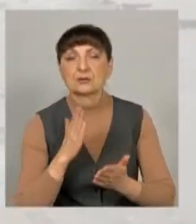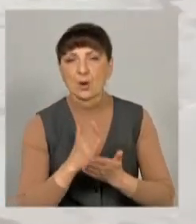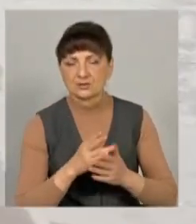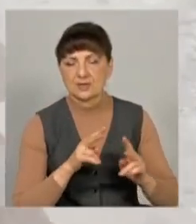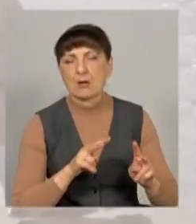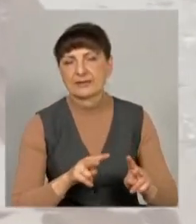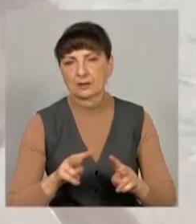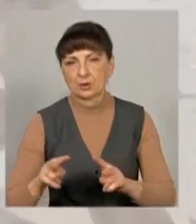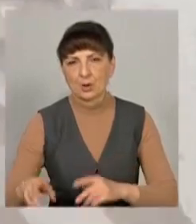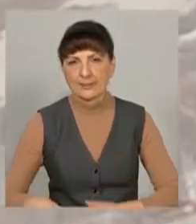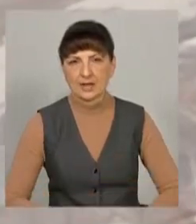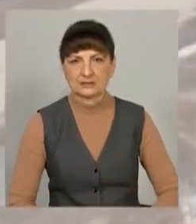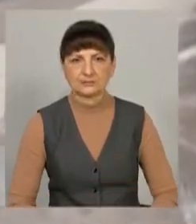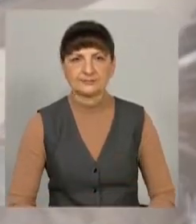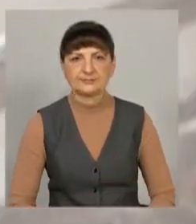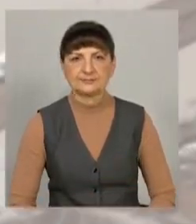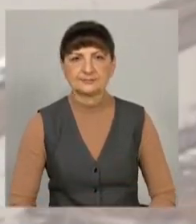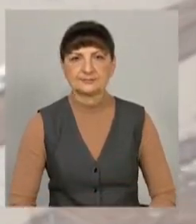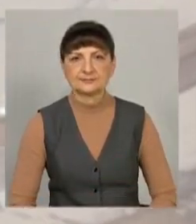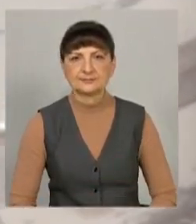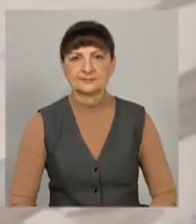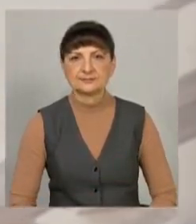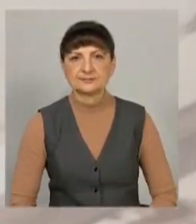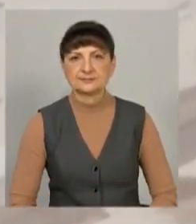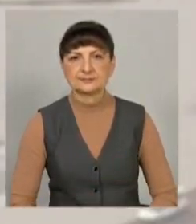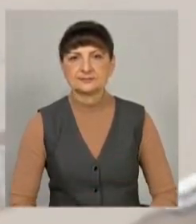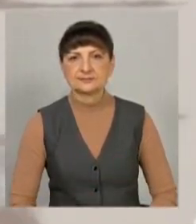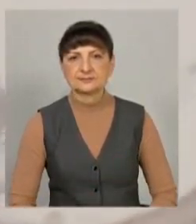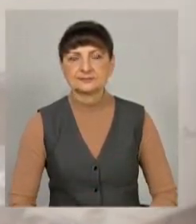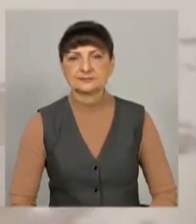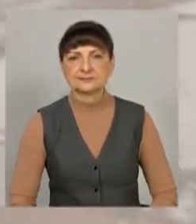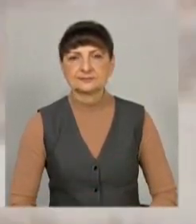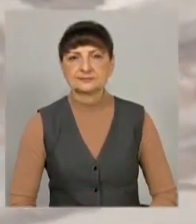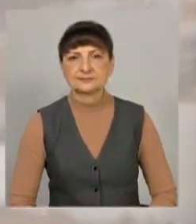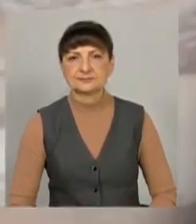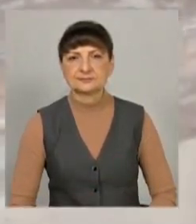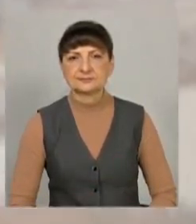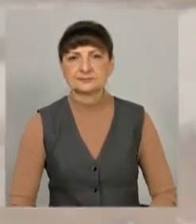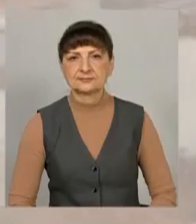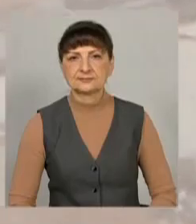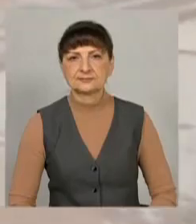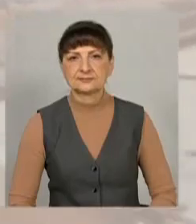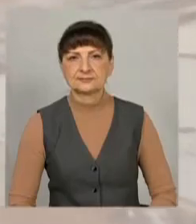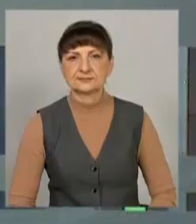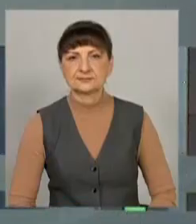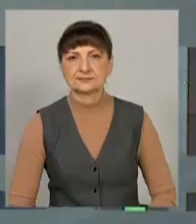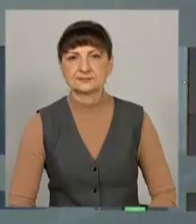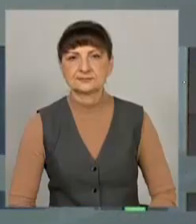под контролем. Дина Жанабекова, Айнара Иса, Юрий Осипенко, Алинуру Алихан, телеканал Алматы, Западно-Казахстанская